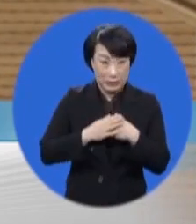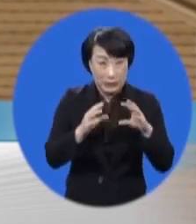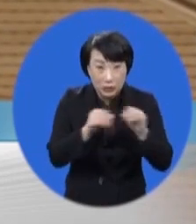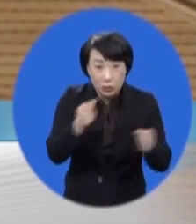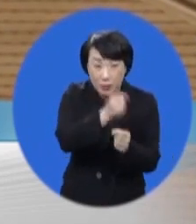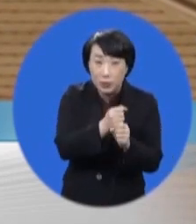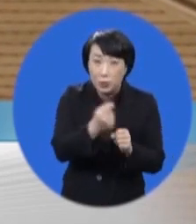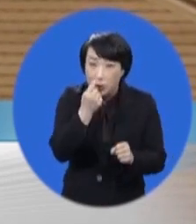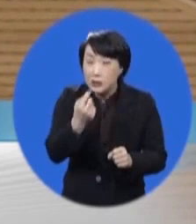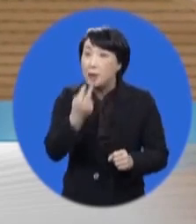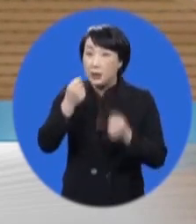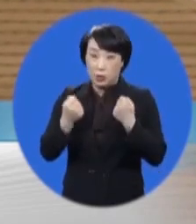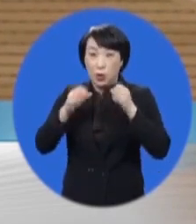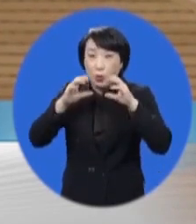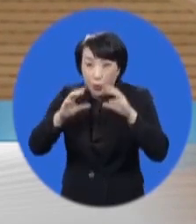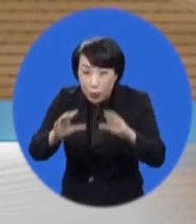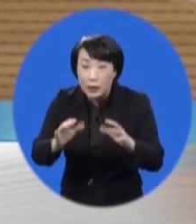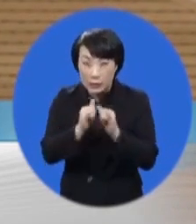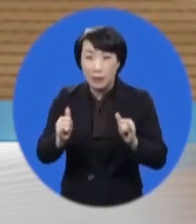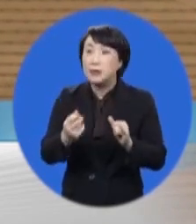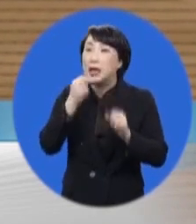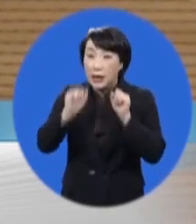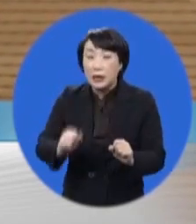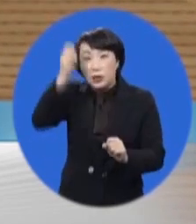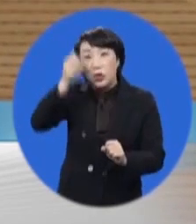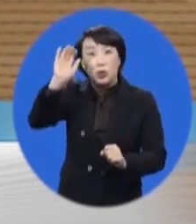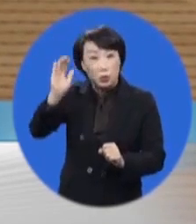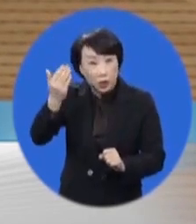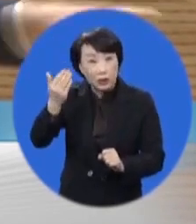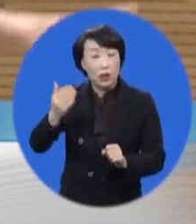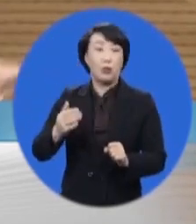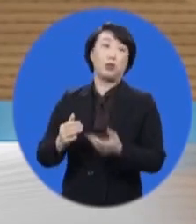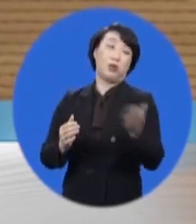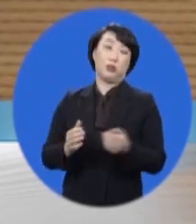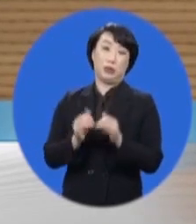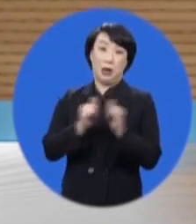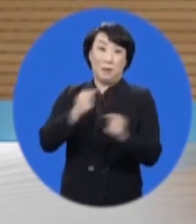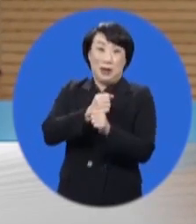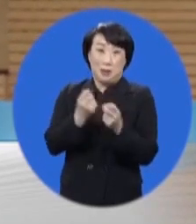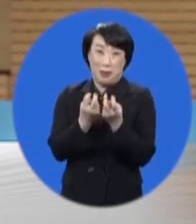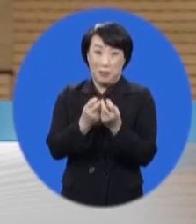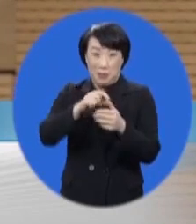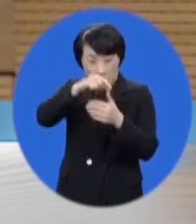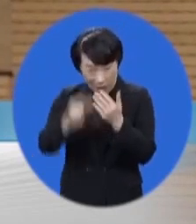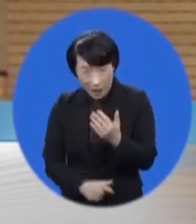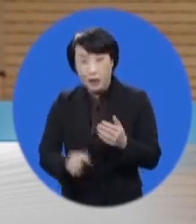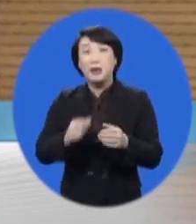만들고 코에 생기를 불어넣으니 생명이 된지라. 구체적으로 설명하셨다 이